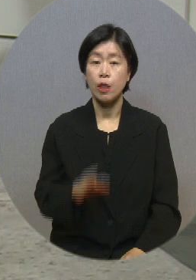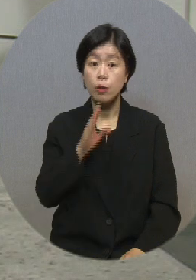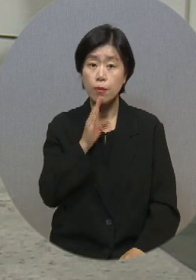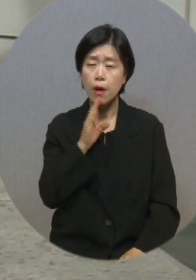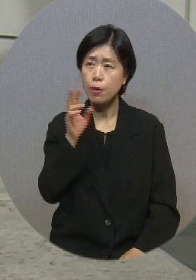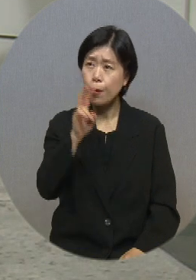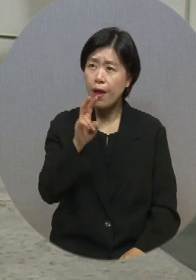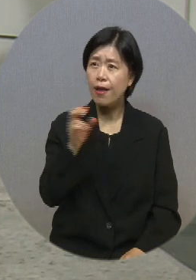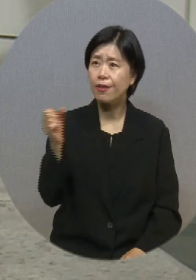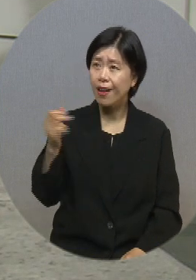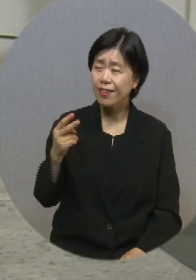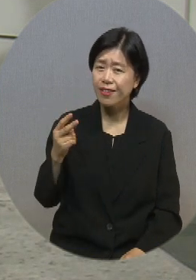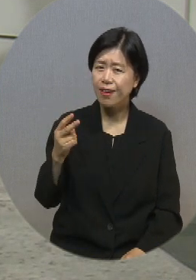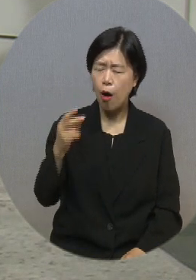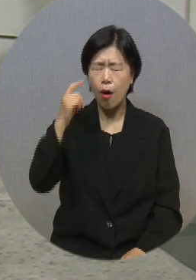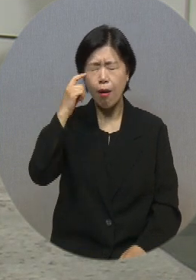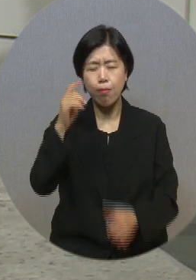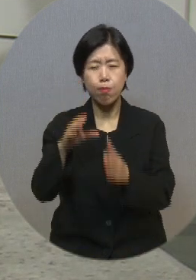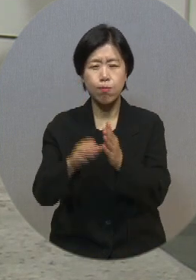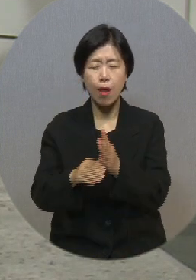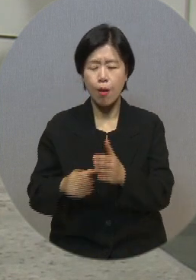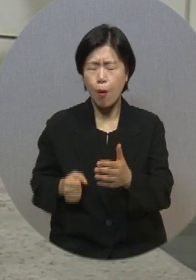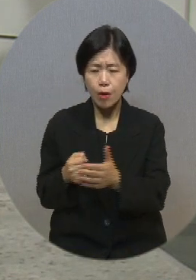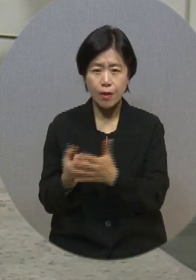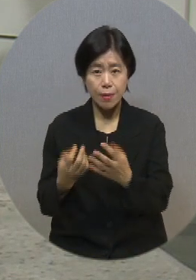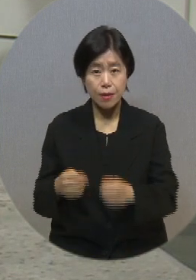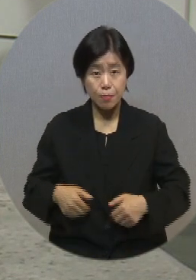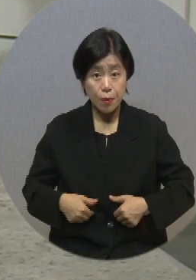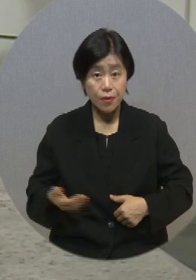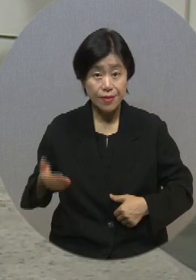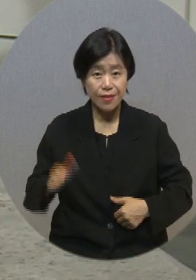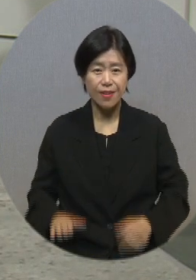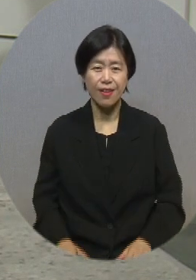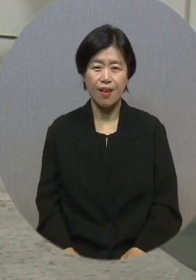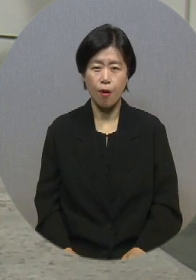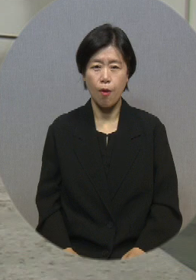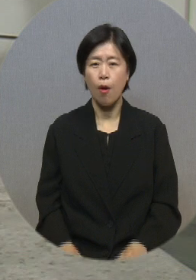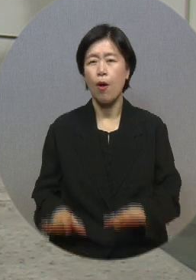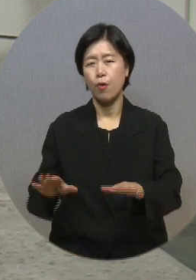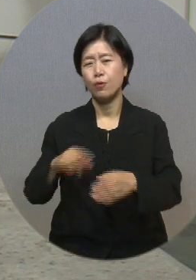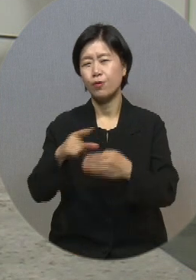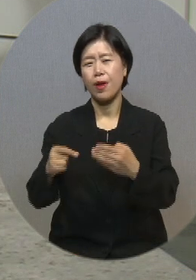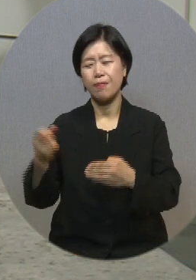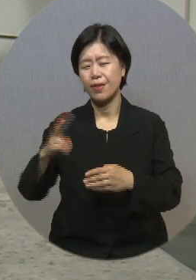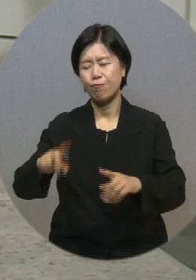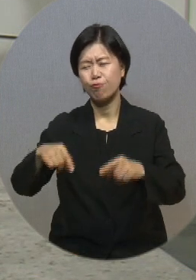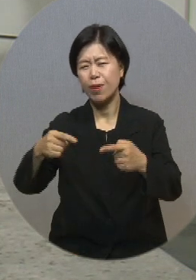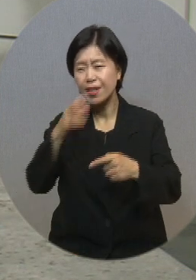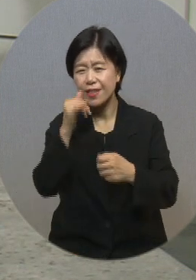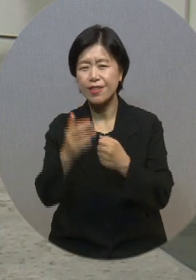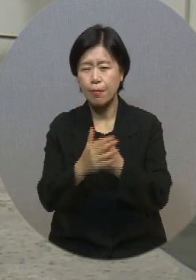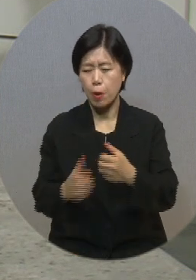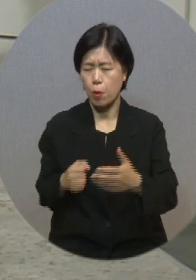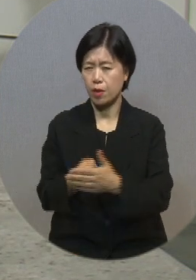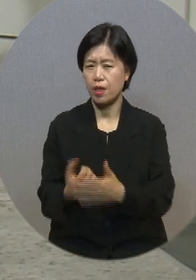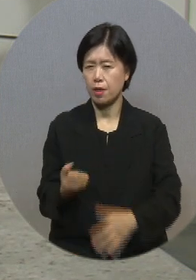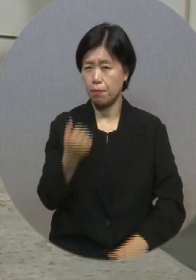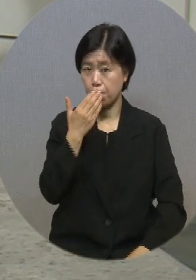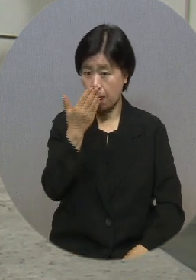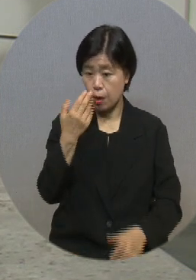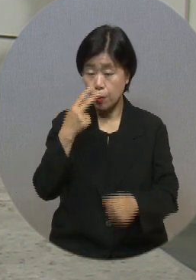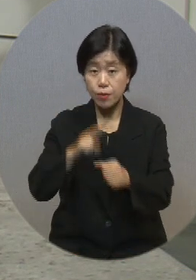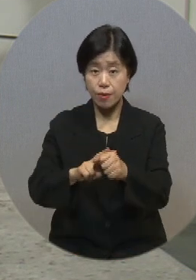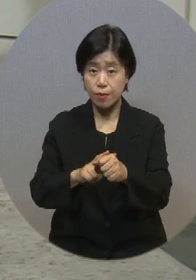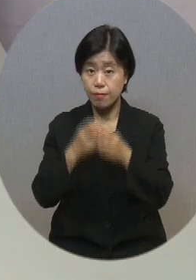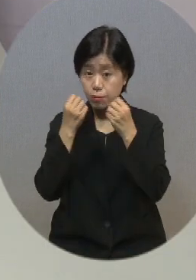진짜 용기가 되게 많이 필요했는데 이런 프로그램을 나가게 되면서 용기를 얻을 수 있었고 네, 네 많은 도전을 할 수